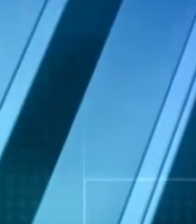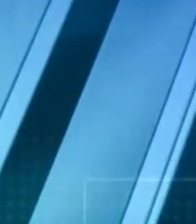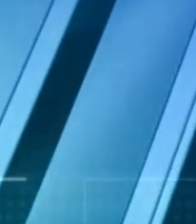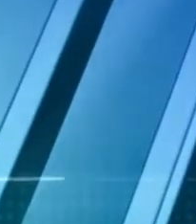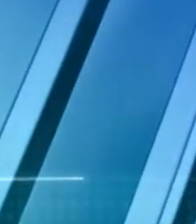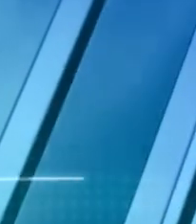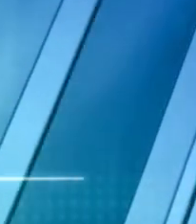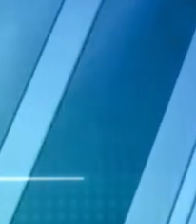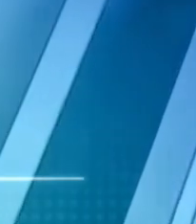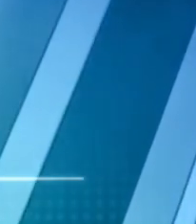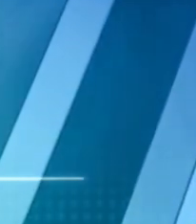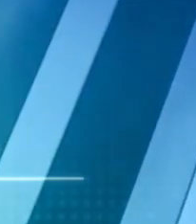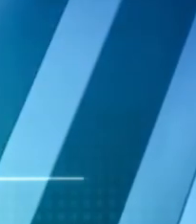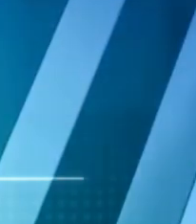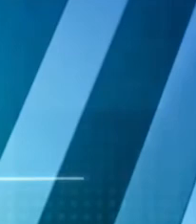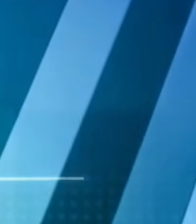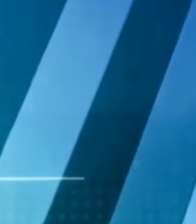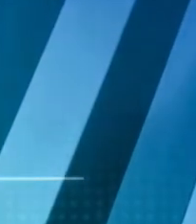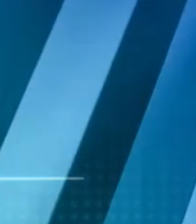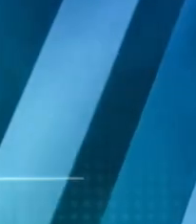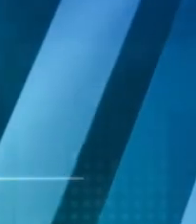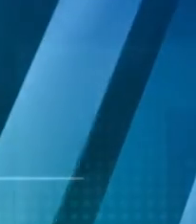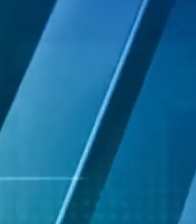МУЗЫКАЛЬНАЯ ЗАСТАВКА